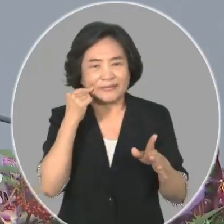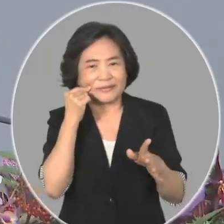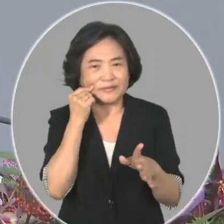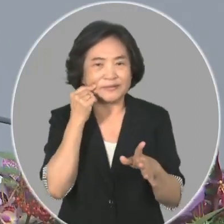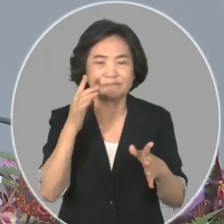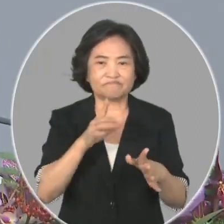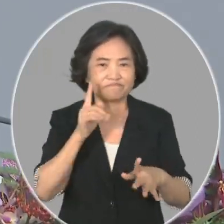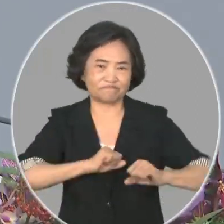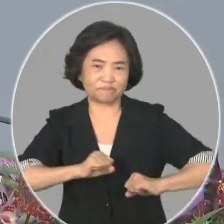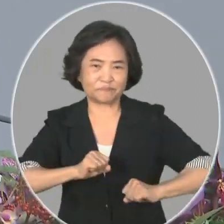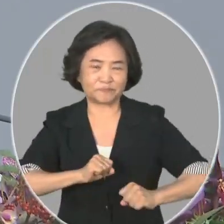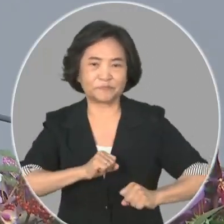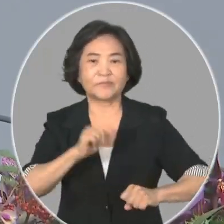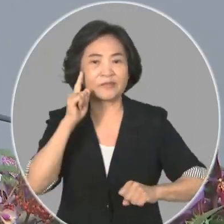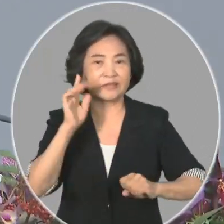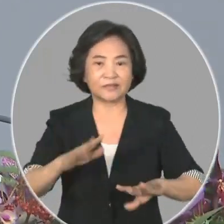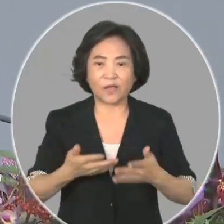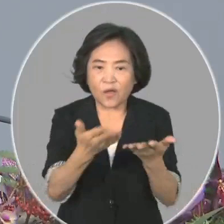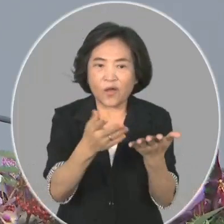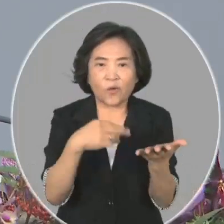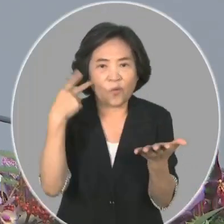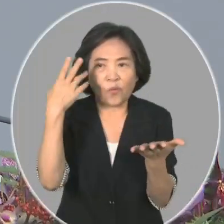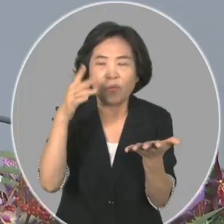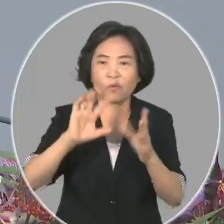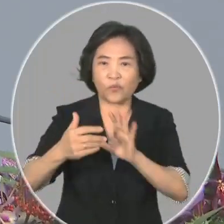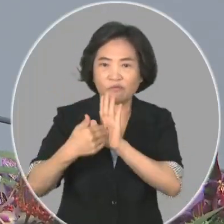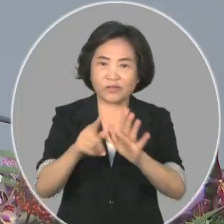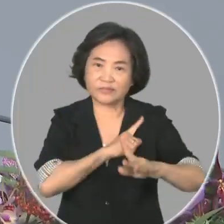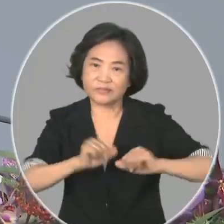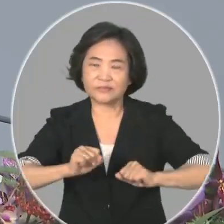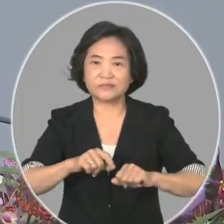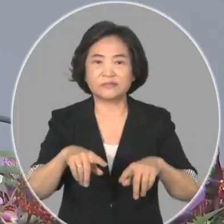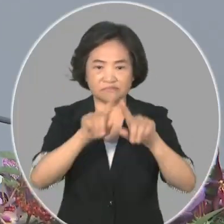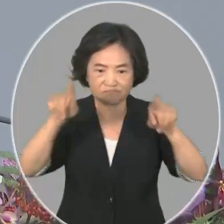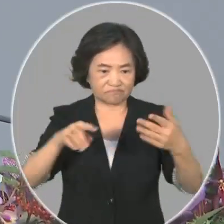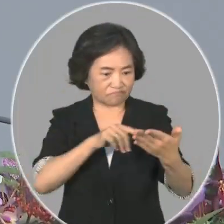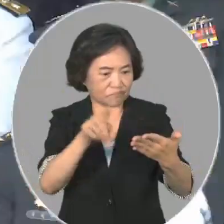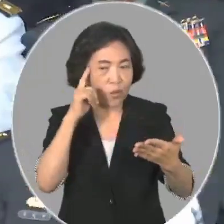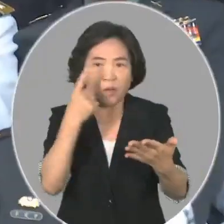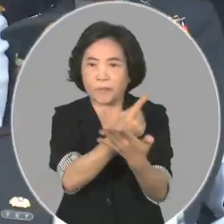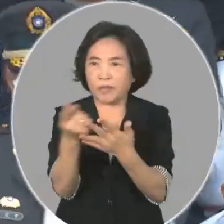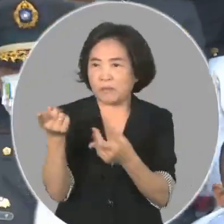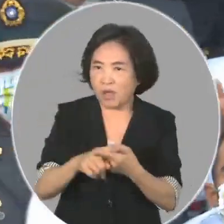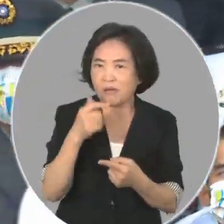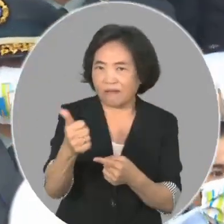出了这张得之不易的国防自主成绩单。